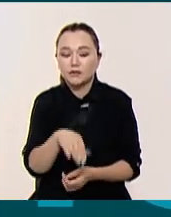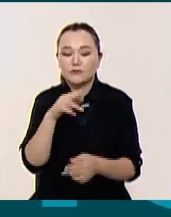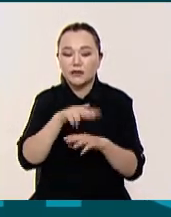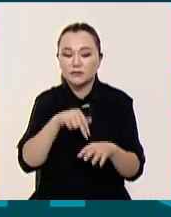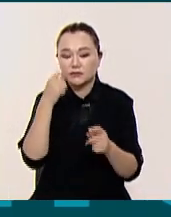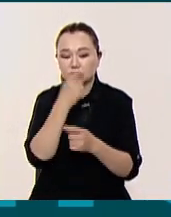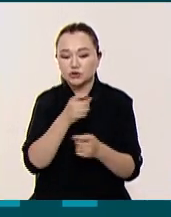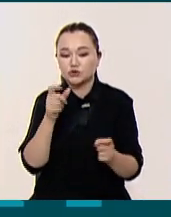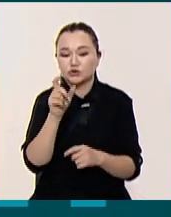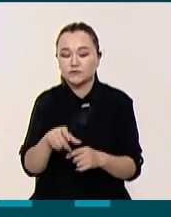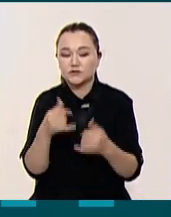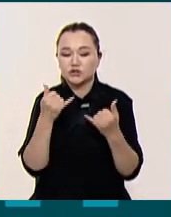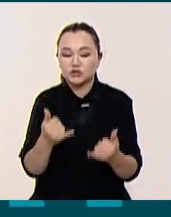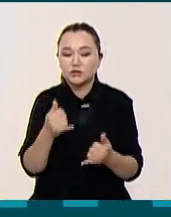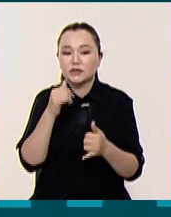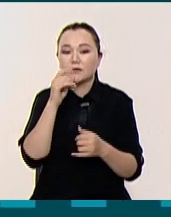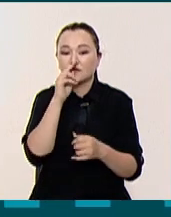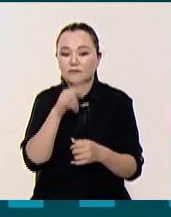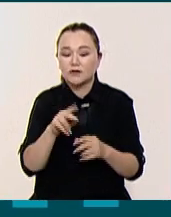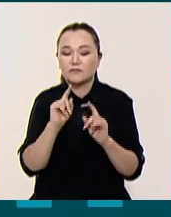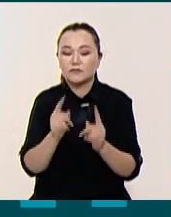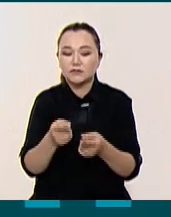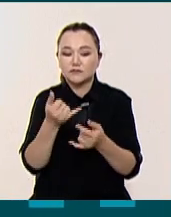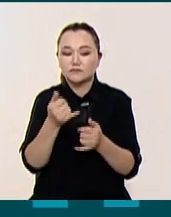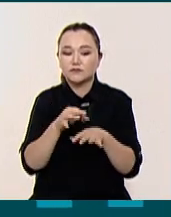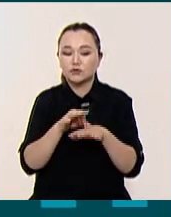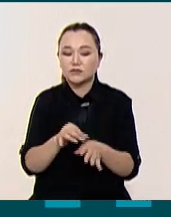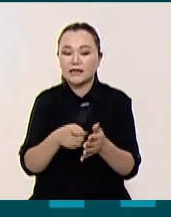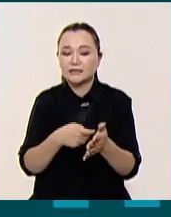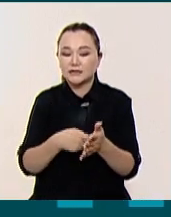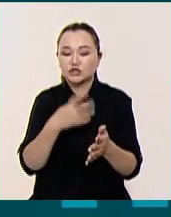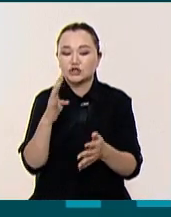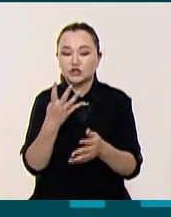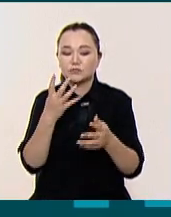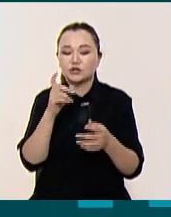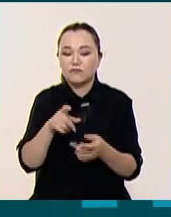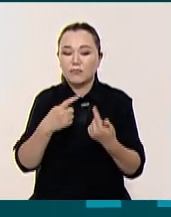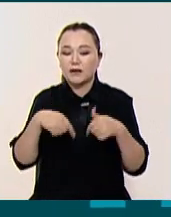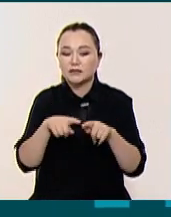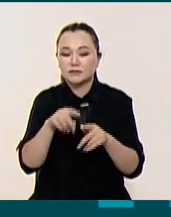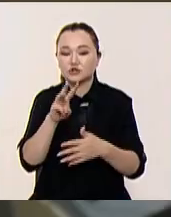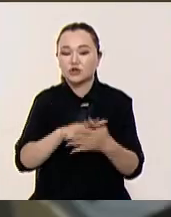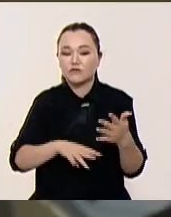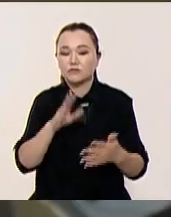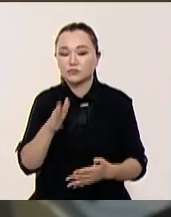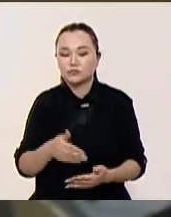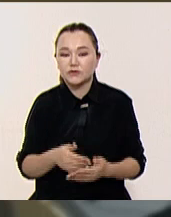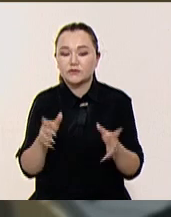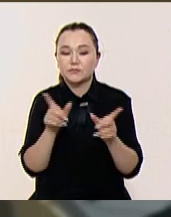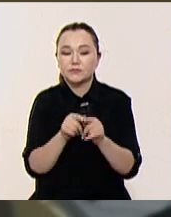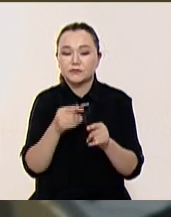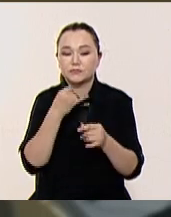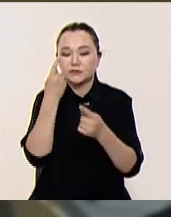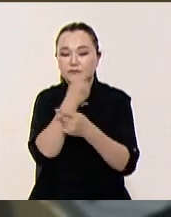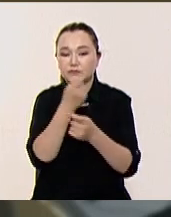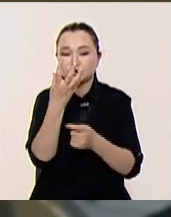сообщили, что подозреваемый сейчас в изоляторе. Ведется расследование. На четверым организаторам грозит штраф. Вместе с тем информируем,